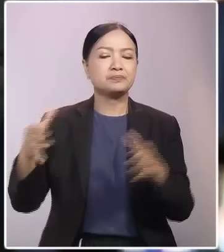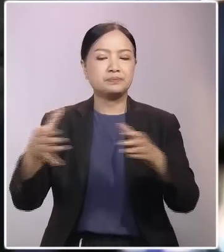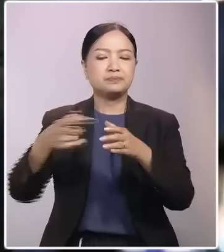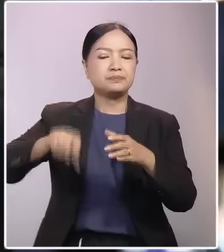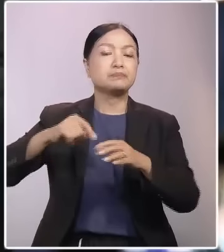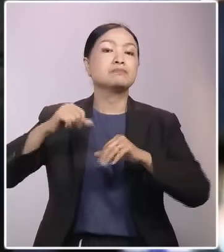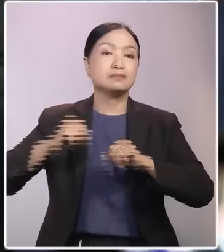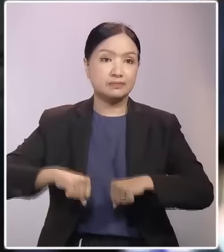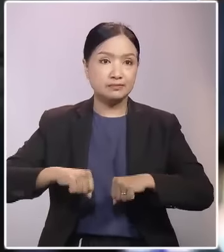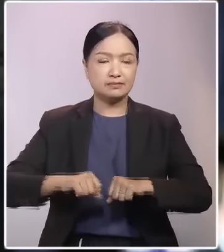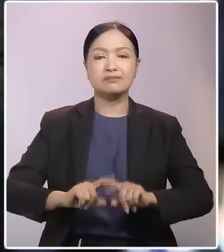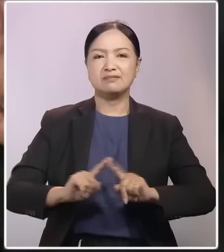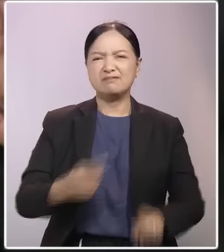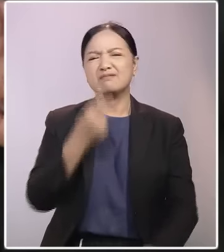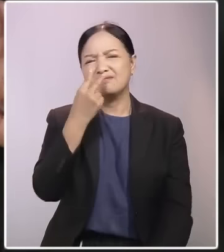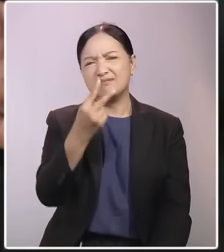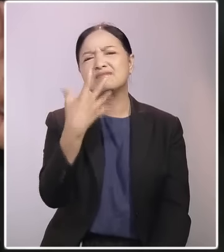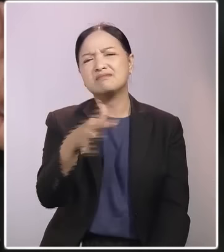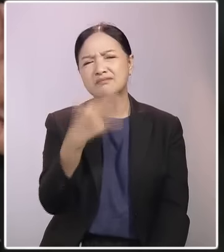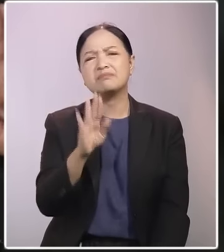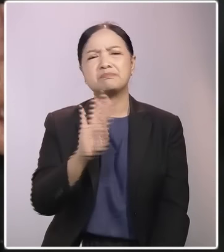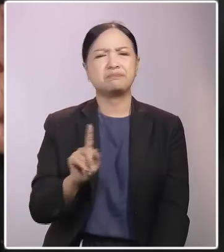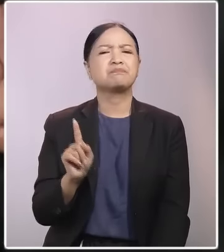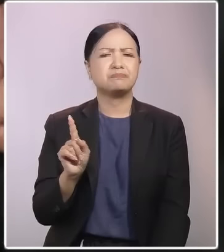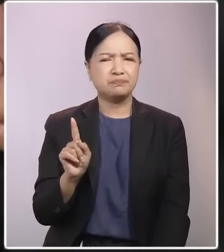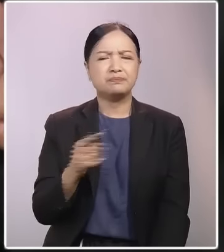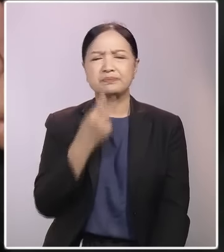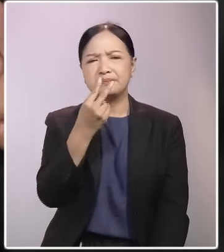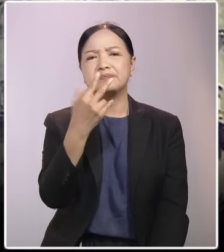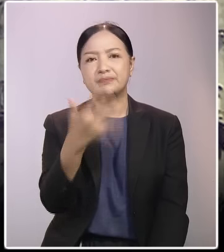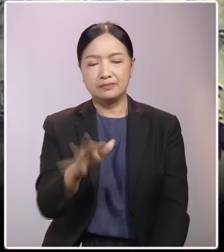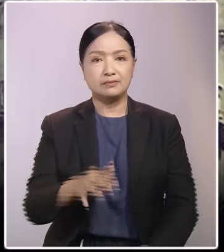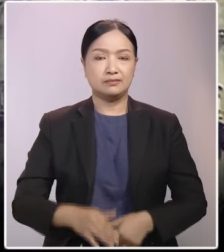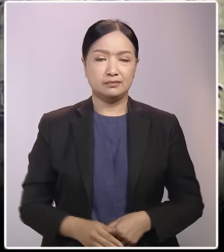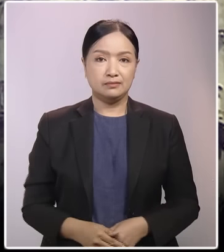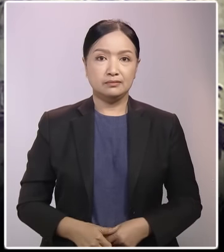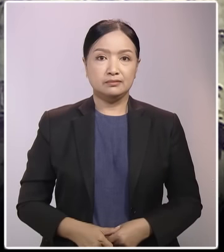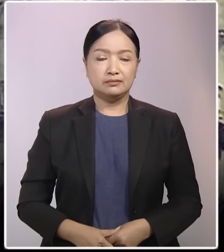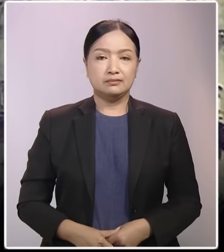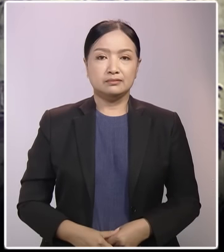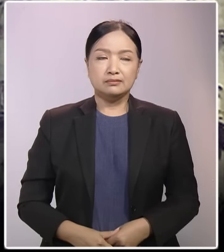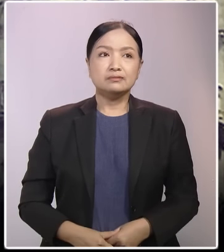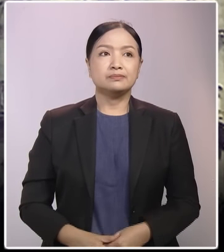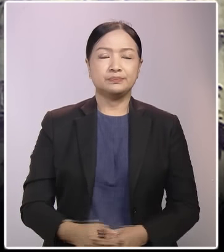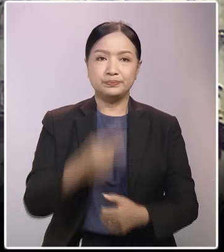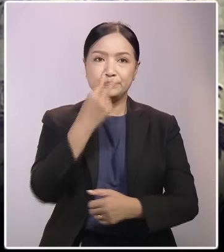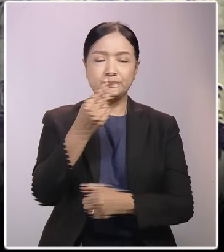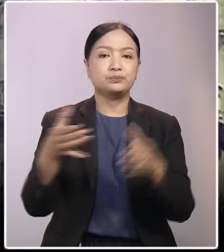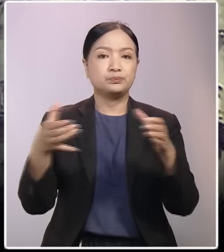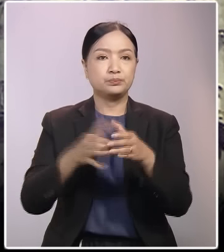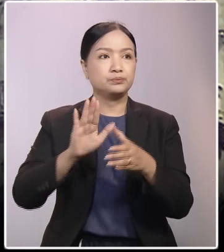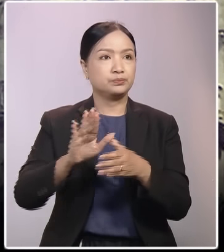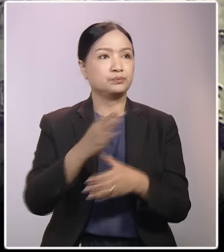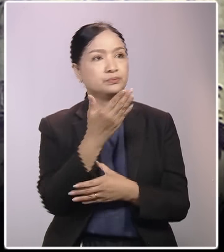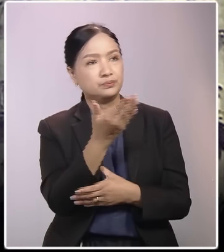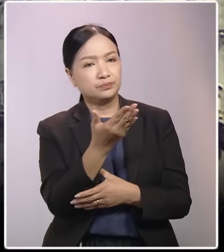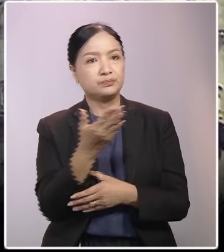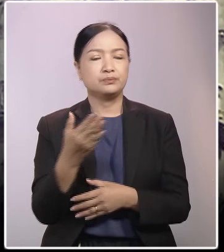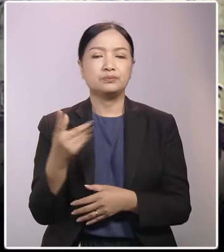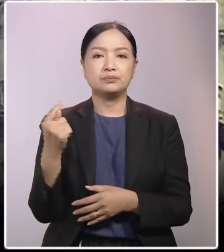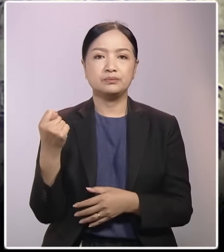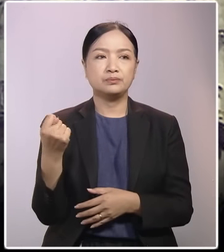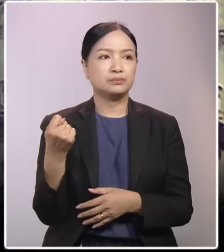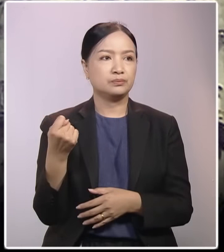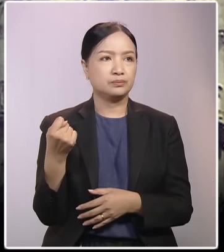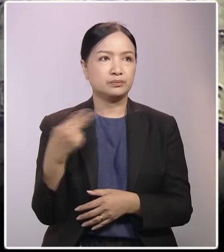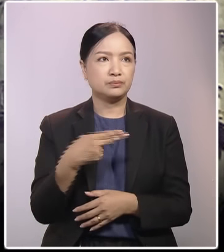เนี่ยตัดสินใจอยู่ดีแต่ว่าโผลมันออกมาเป็นลักษณะแบบนี้แล้วนะคะทีนี้ค่ะคุณผู้ชมคะลองดูกลุ่มของคุณธรรมนัสพรมเผ่าดิฉันย้ำ